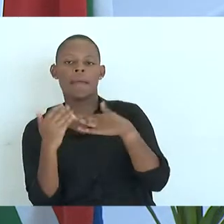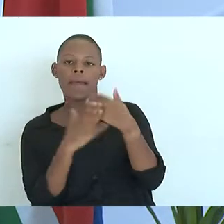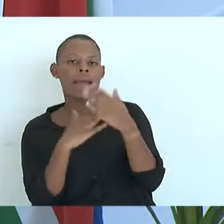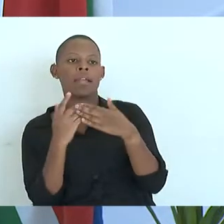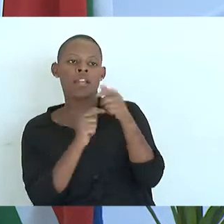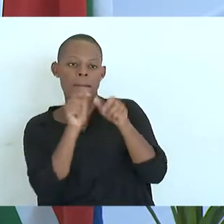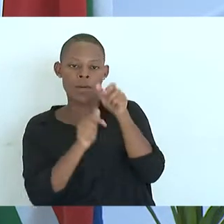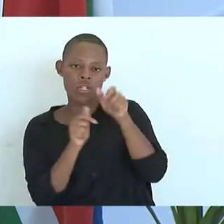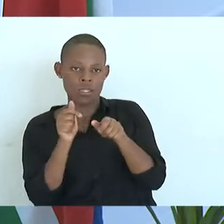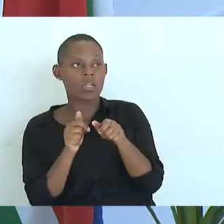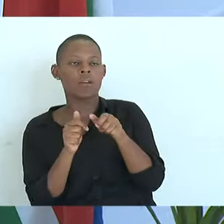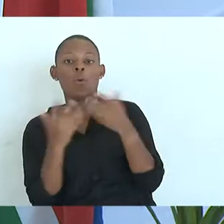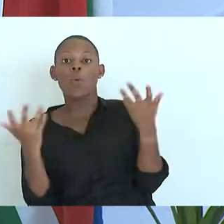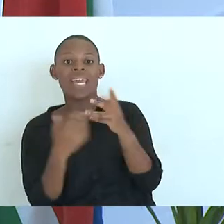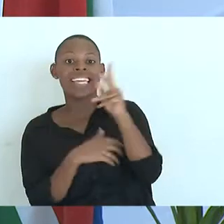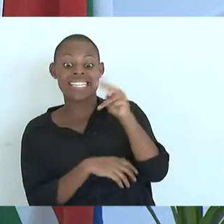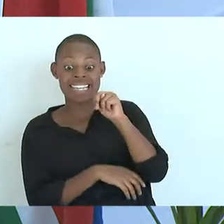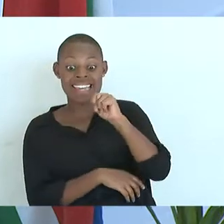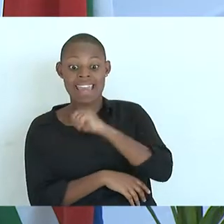abantu bakwaZulu-Natal.